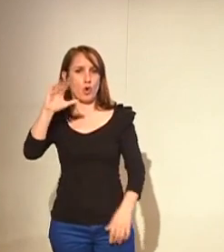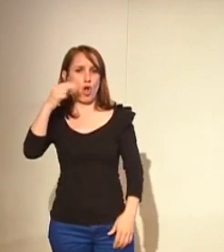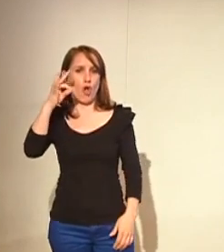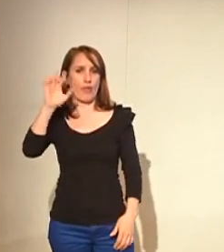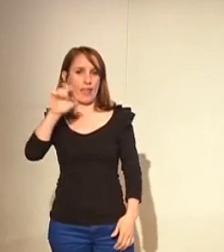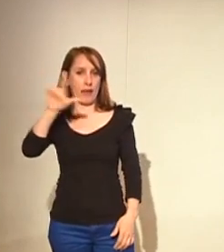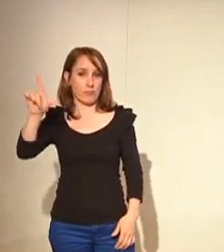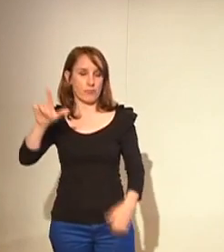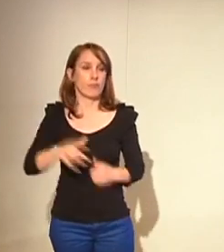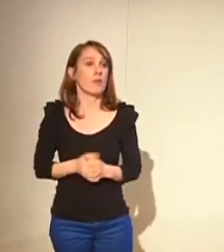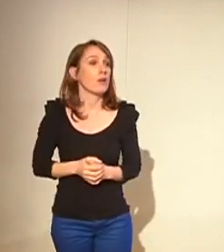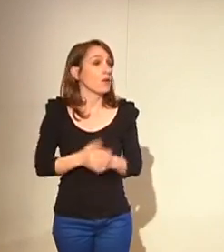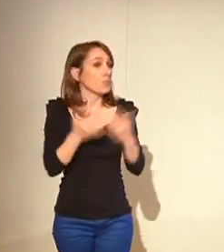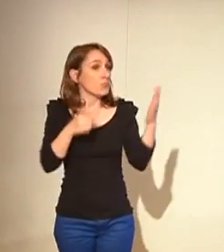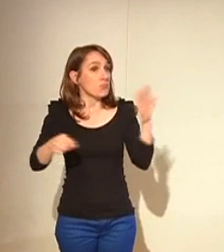ces